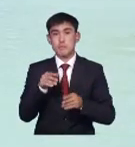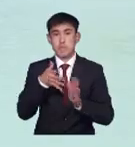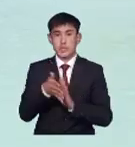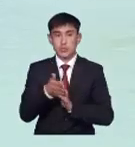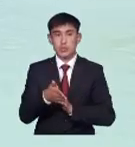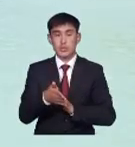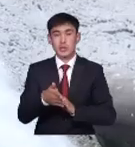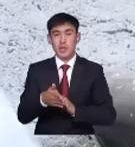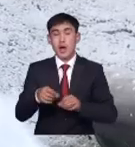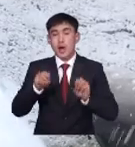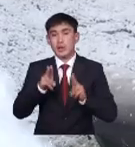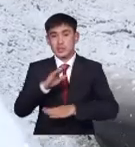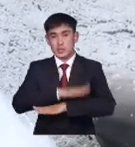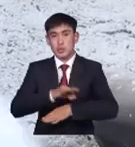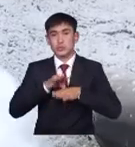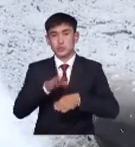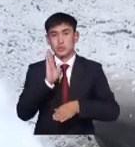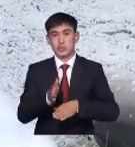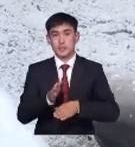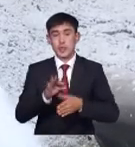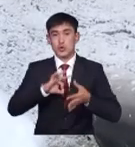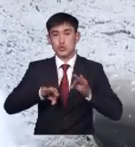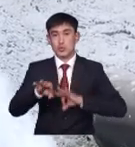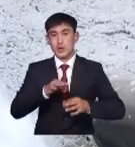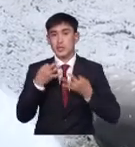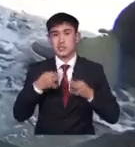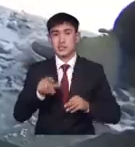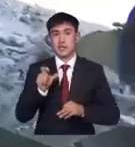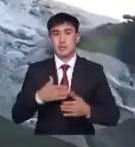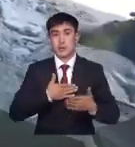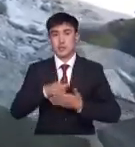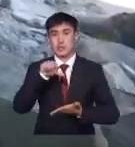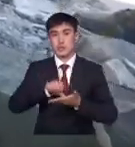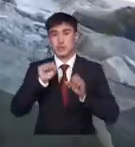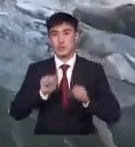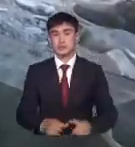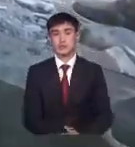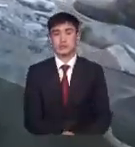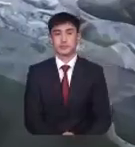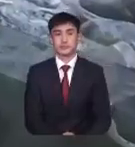меңгеруге ниеттілерге арнайы сабақтар өткізіледі. Жобаға кез келген адам қатыса алады.